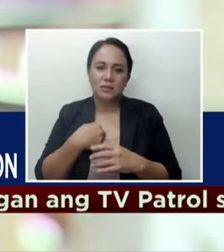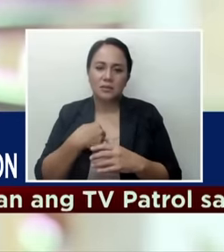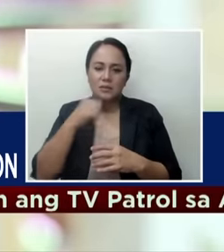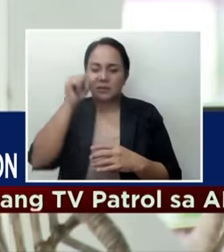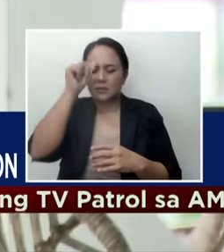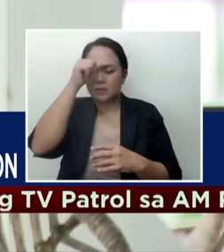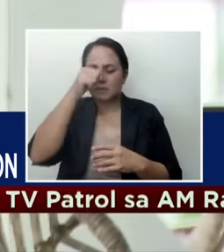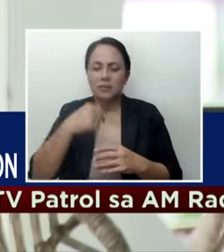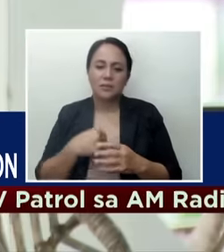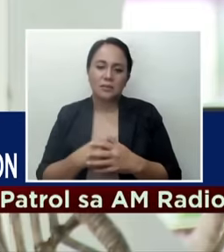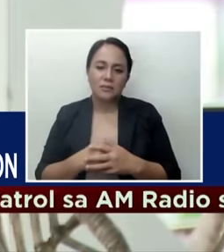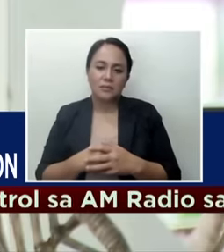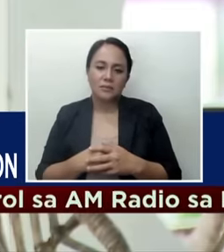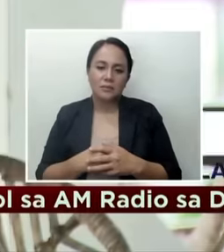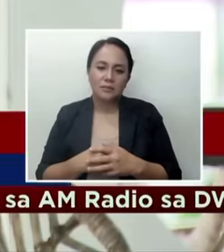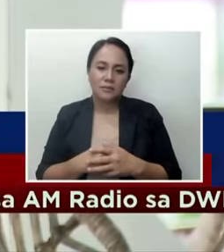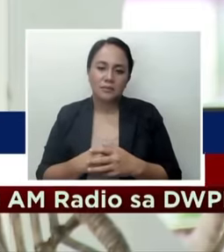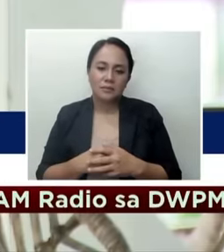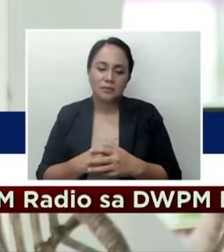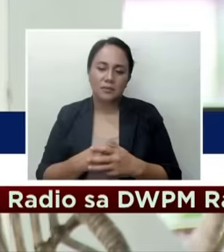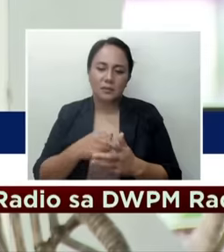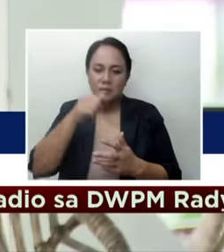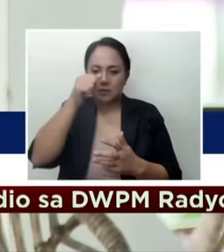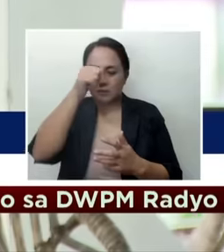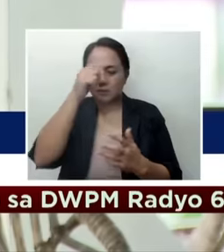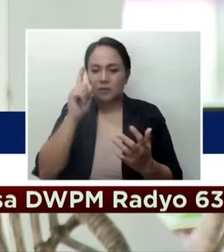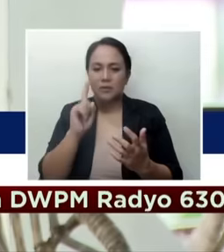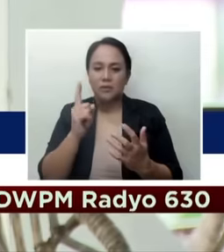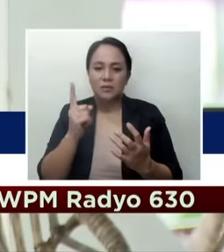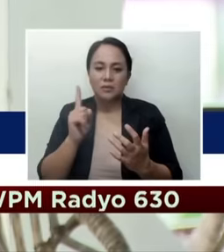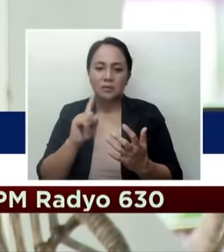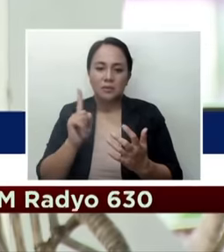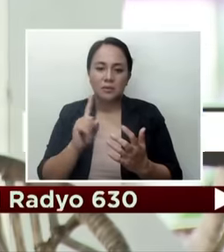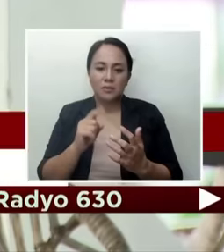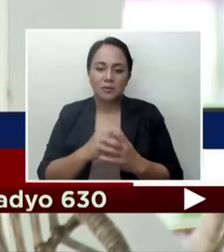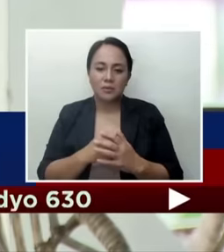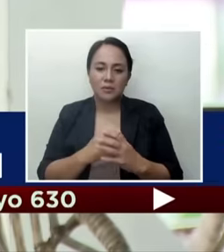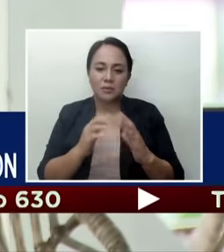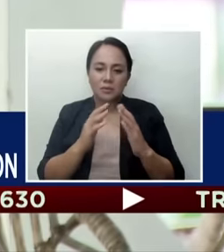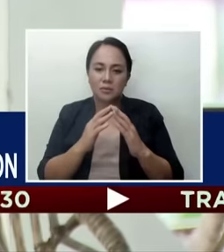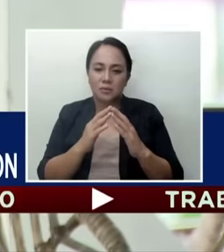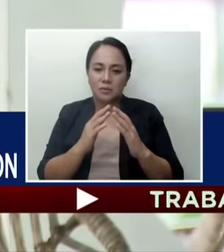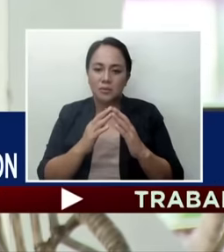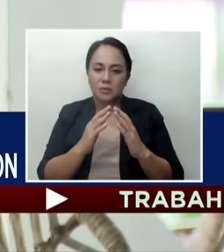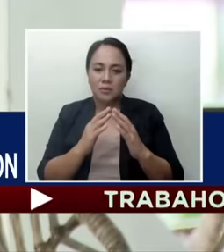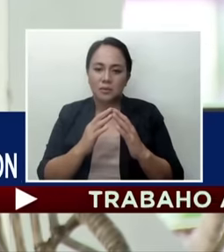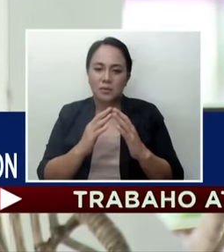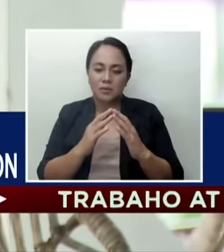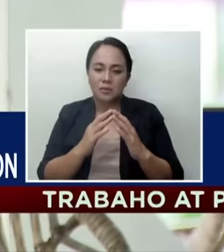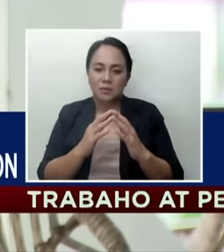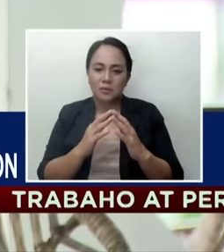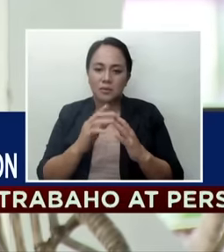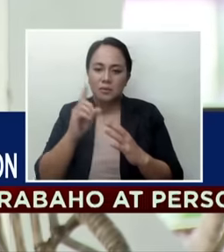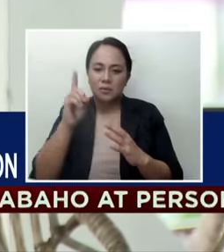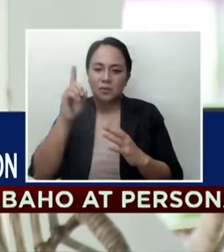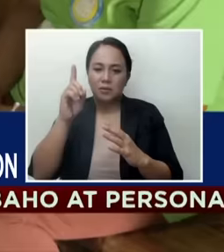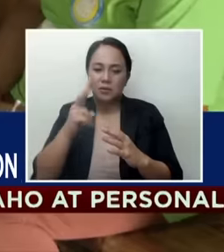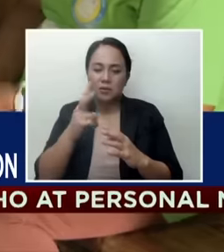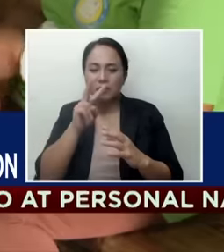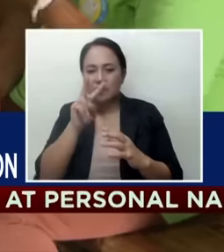naalala ko po. Naalala ko lang yung bahay namin, kalahati na lang yung